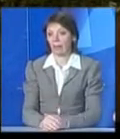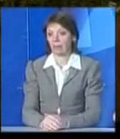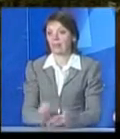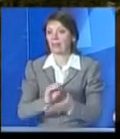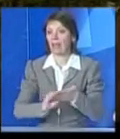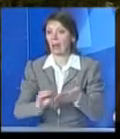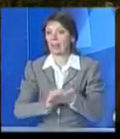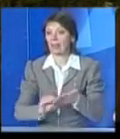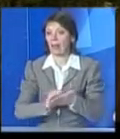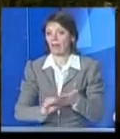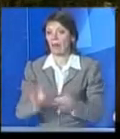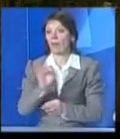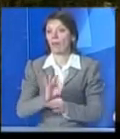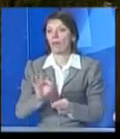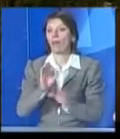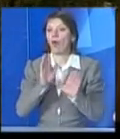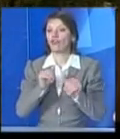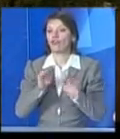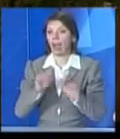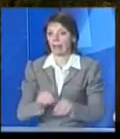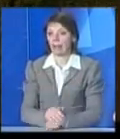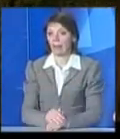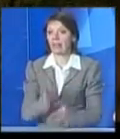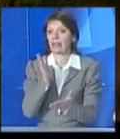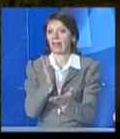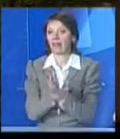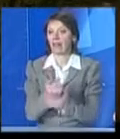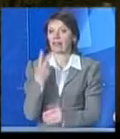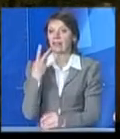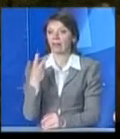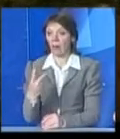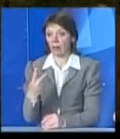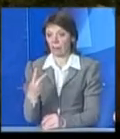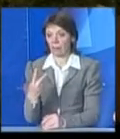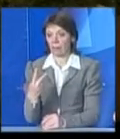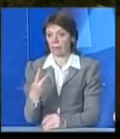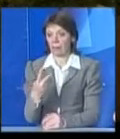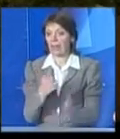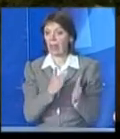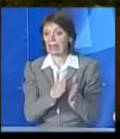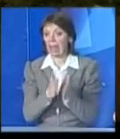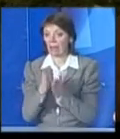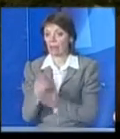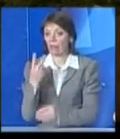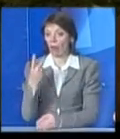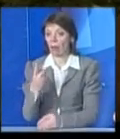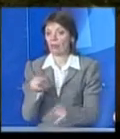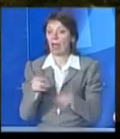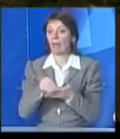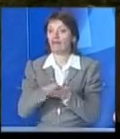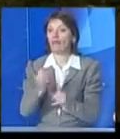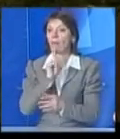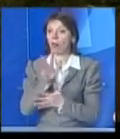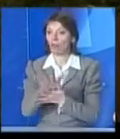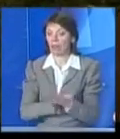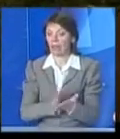то серце, щоб прощати. І вона складається з двох частинок. На то серце, щоб прощати.